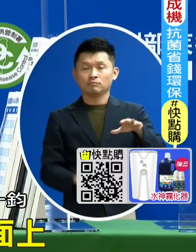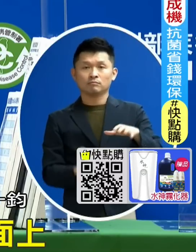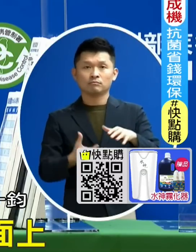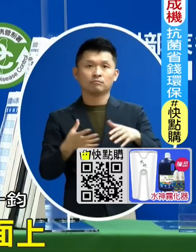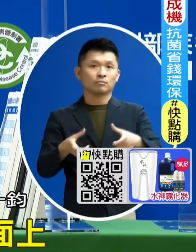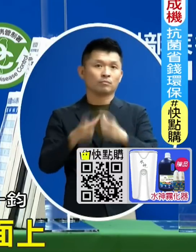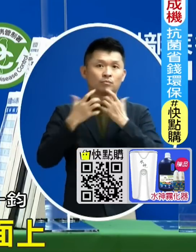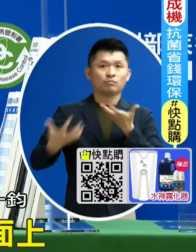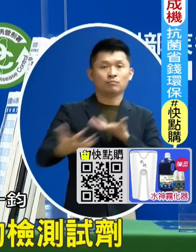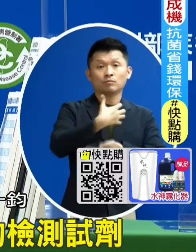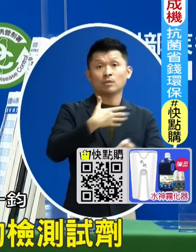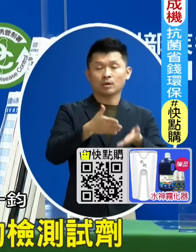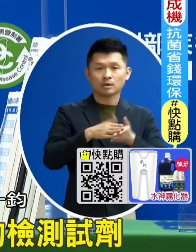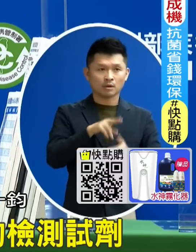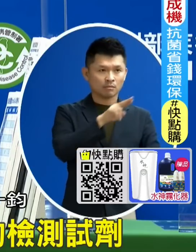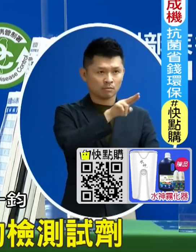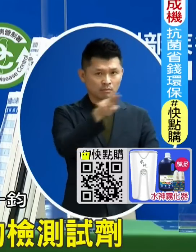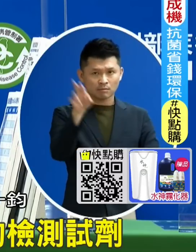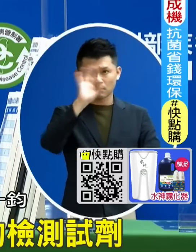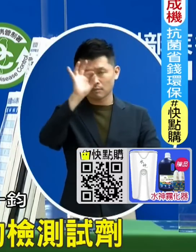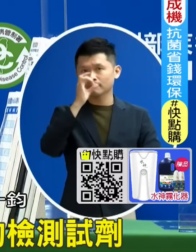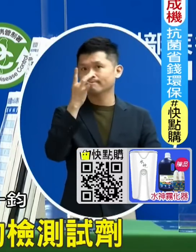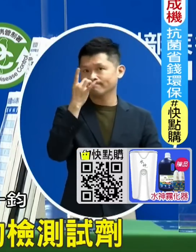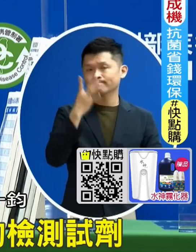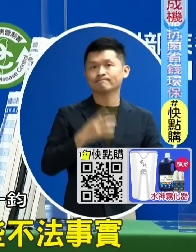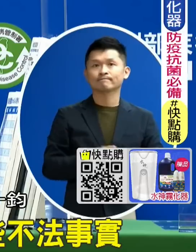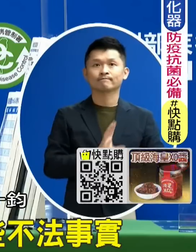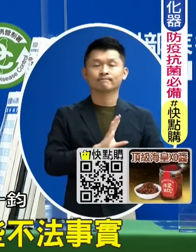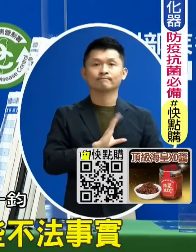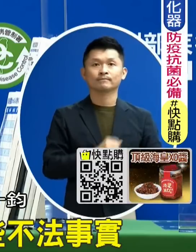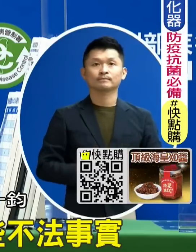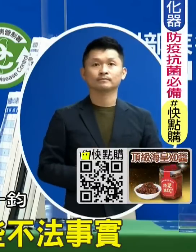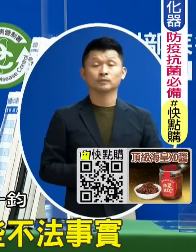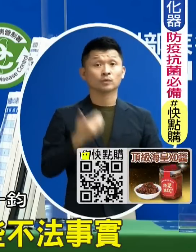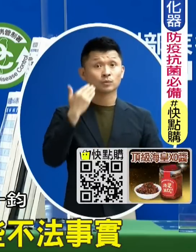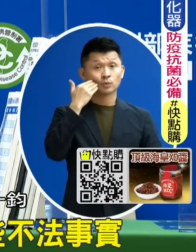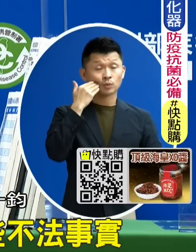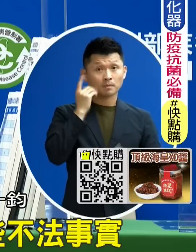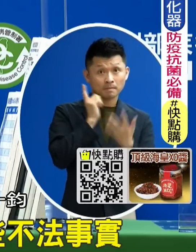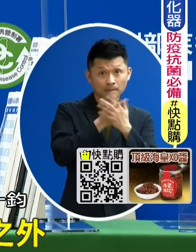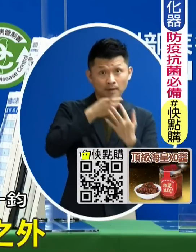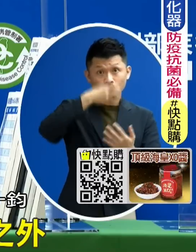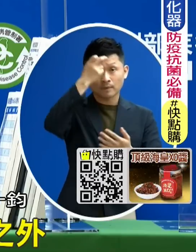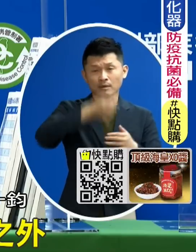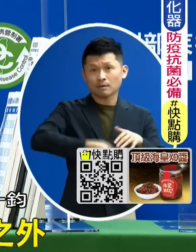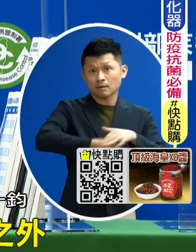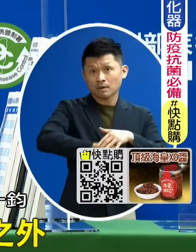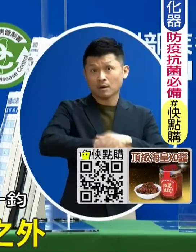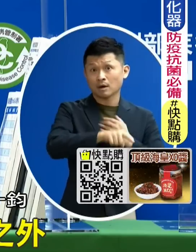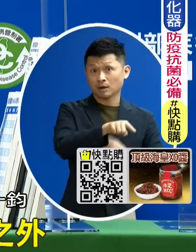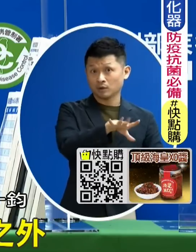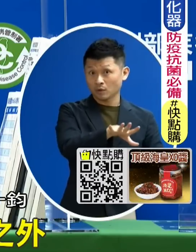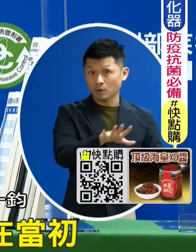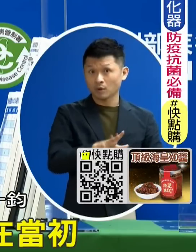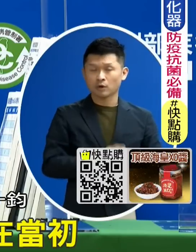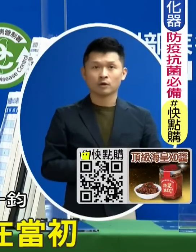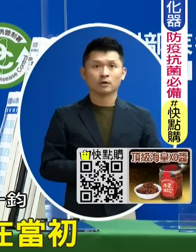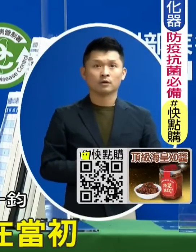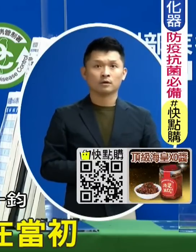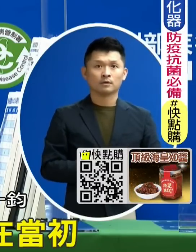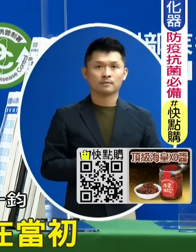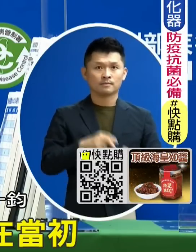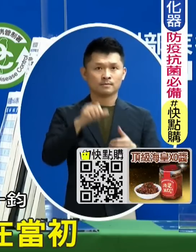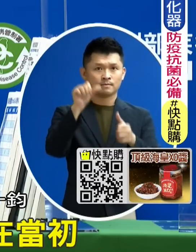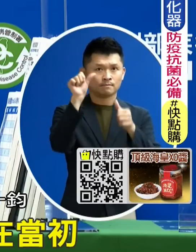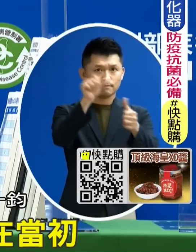上是会很快就找不到这样的一个检测试剂。那针对它如果有查出来一些不法的事实，我们除了就是会